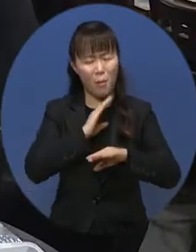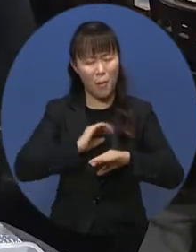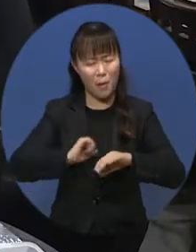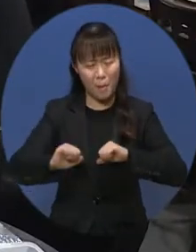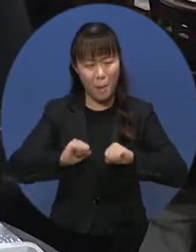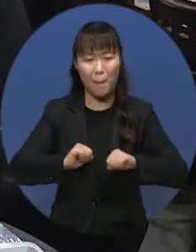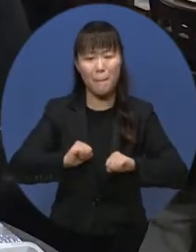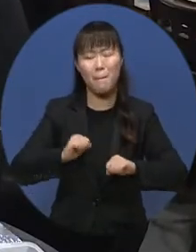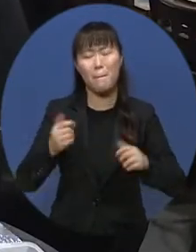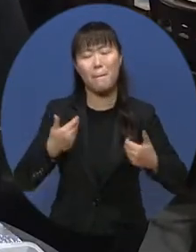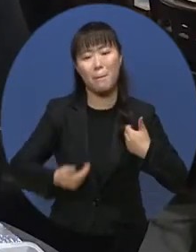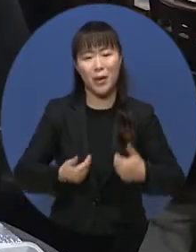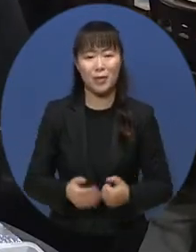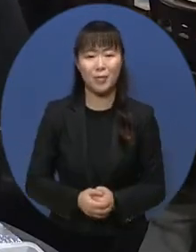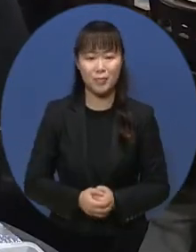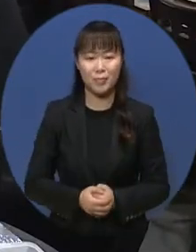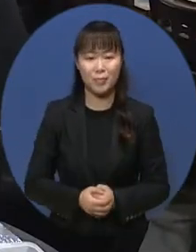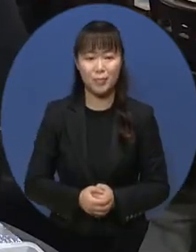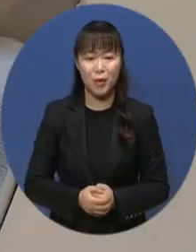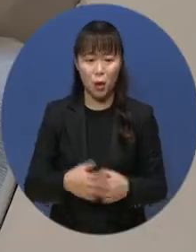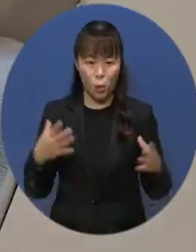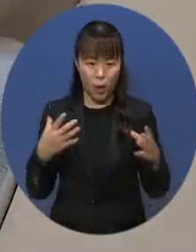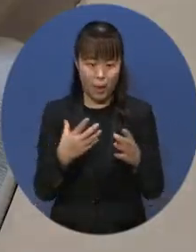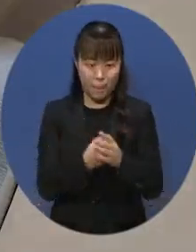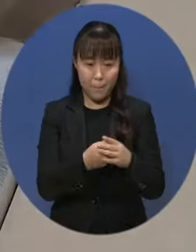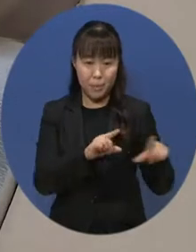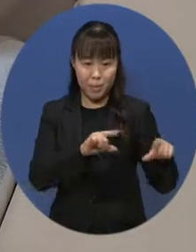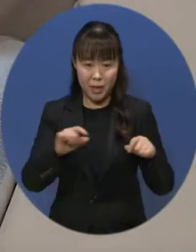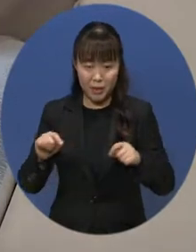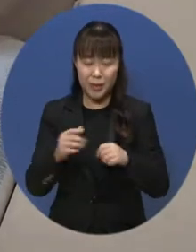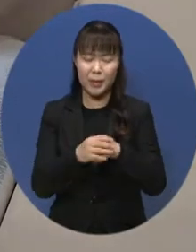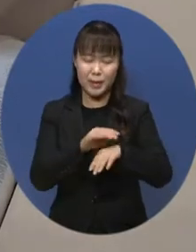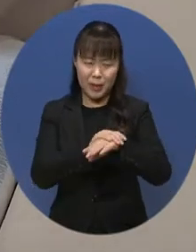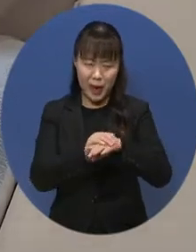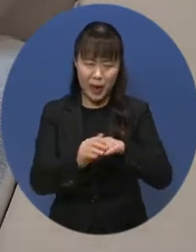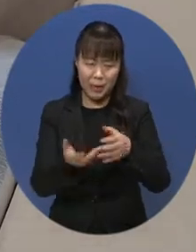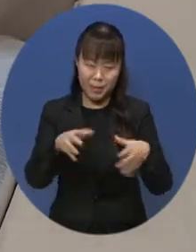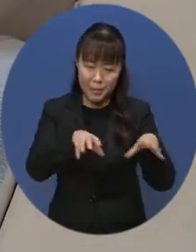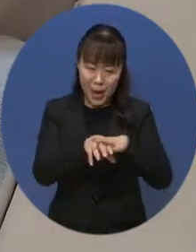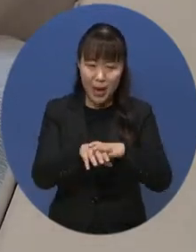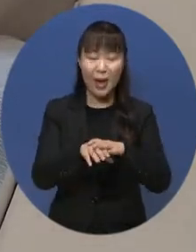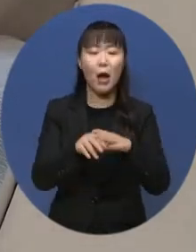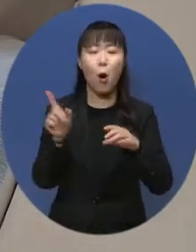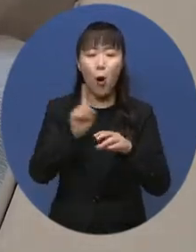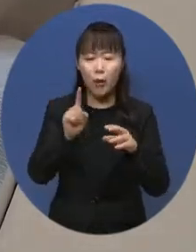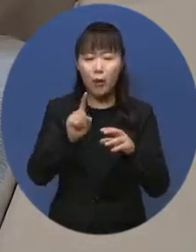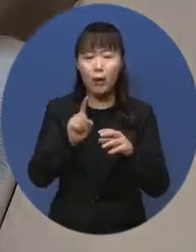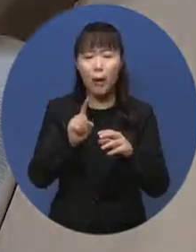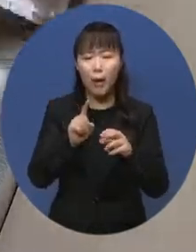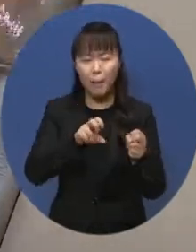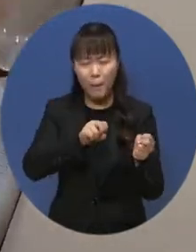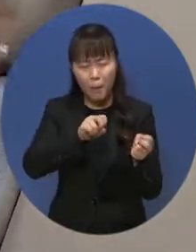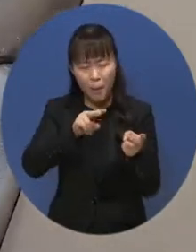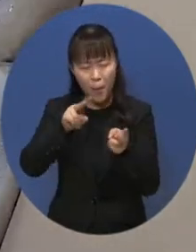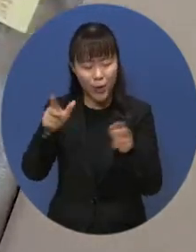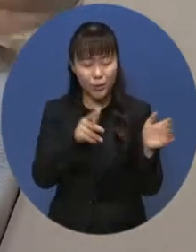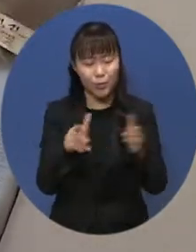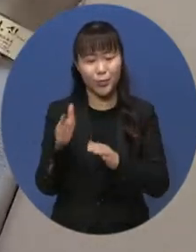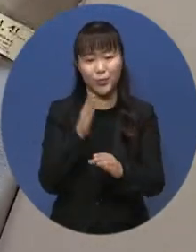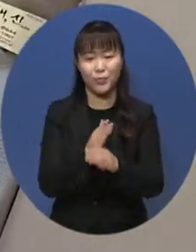움직입니다 완성된 음식들은 포장지에 정성스럽게 담겨 어디론가 나설 준비를 하고